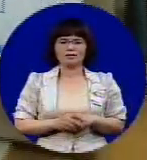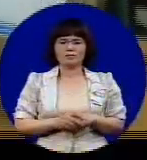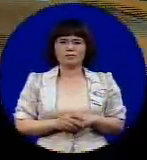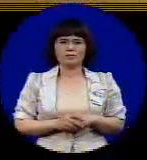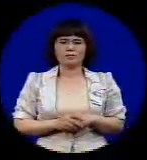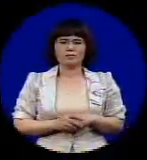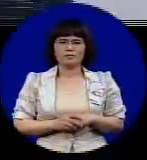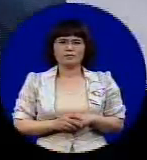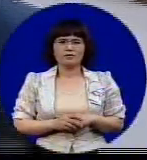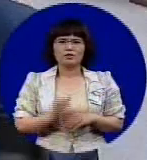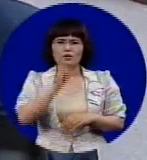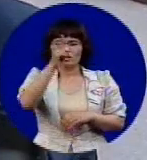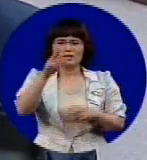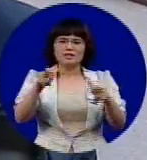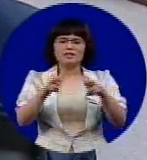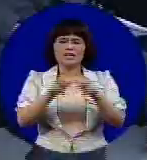됩니다.